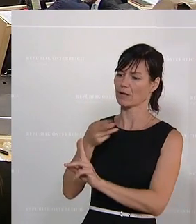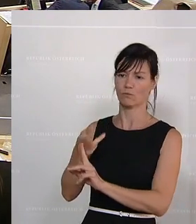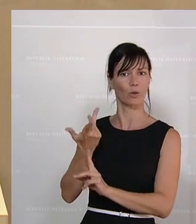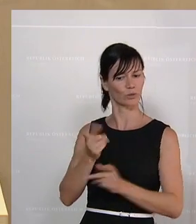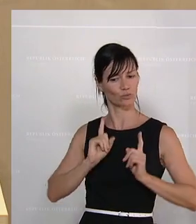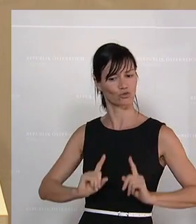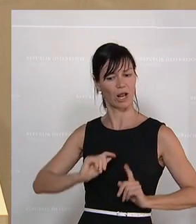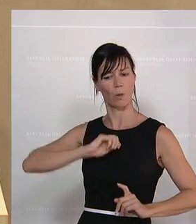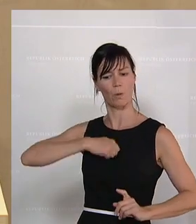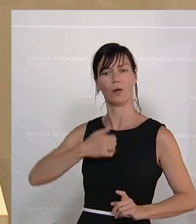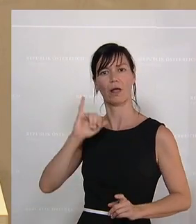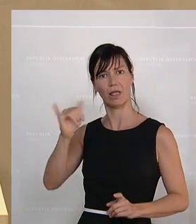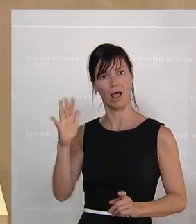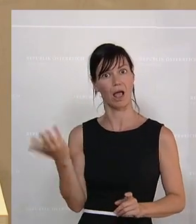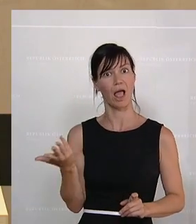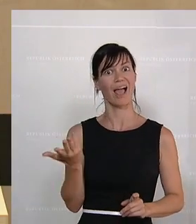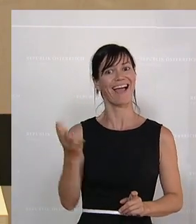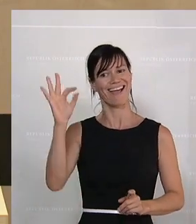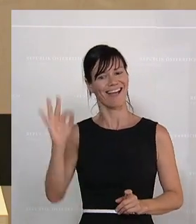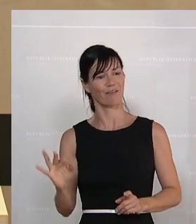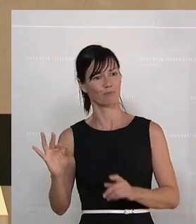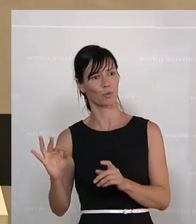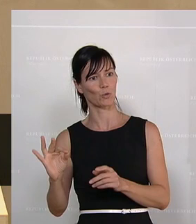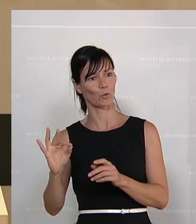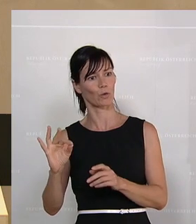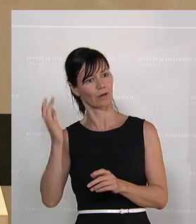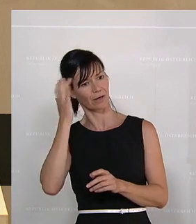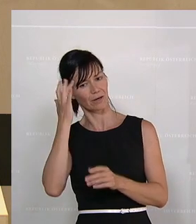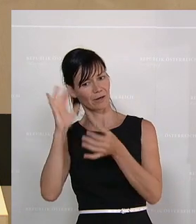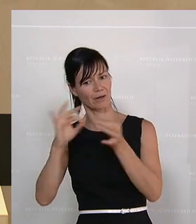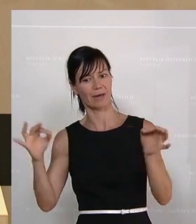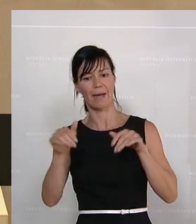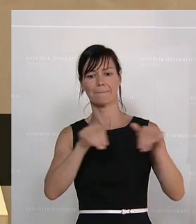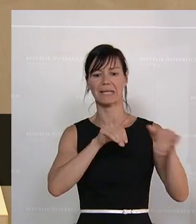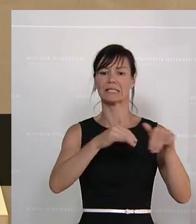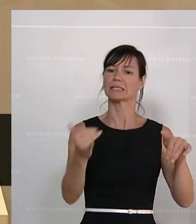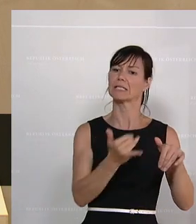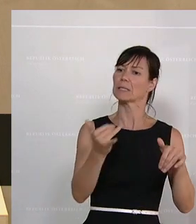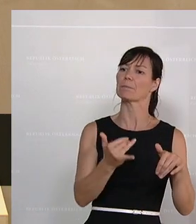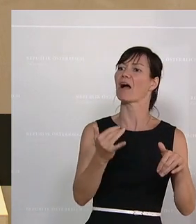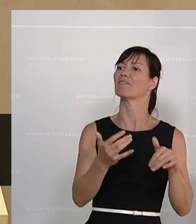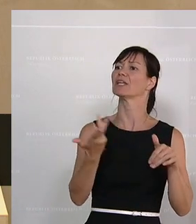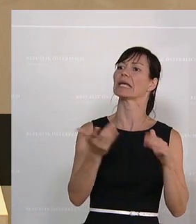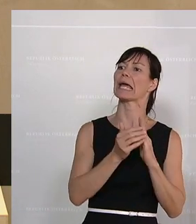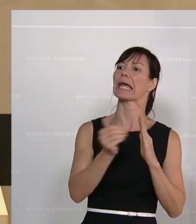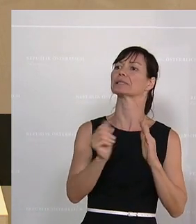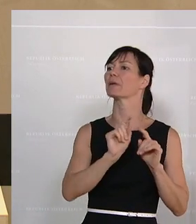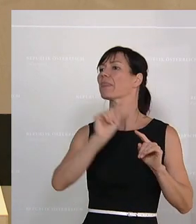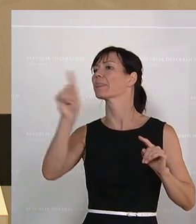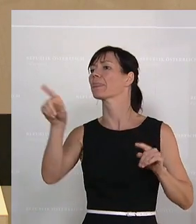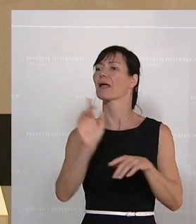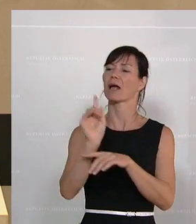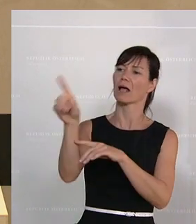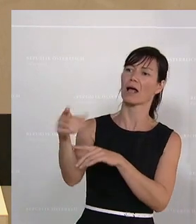steht gleich ein satz ein sehr weiser satz der fpö ministerien greifen immer wieder auf externe studien und berater zurück gerade beim zukauf